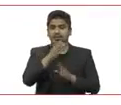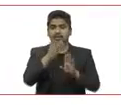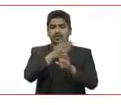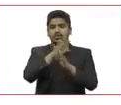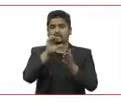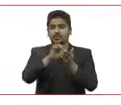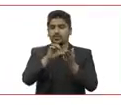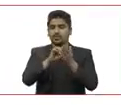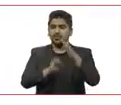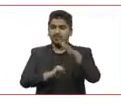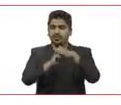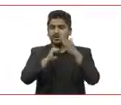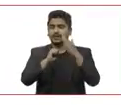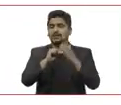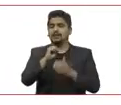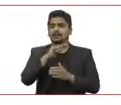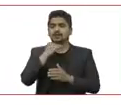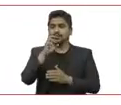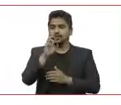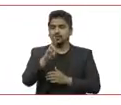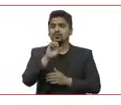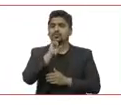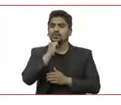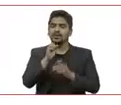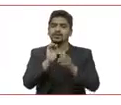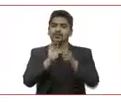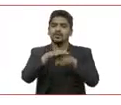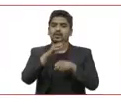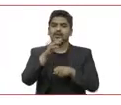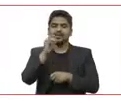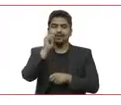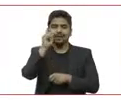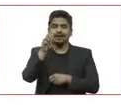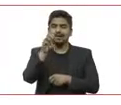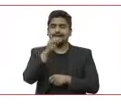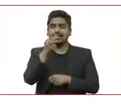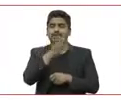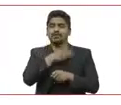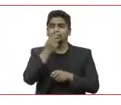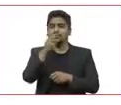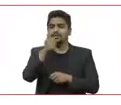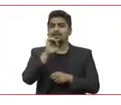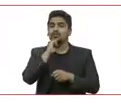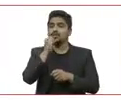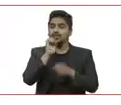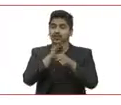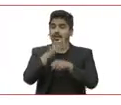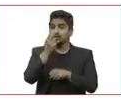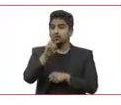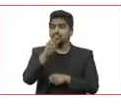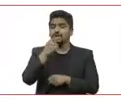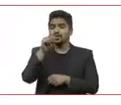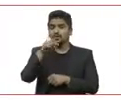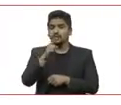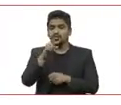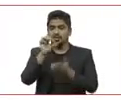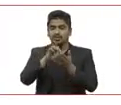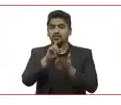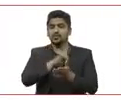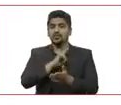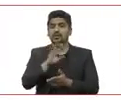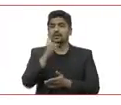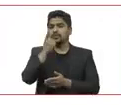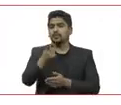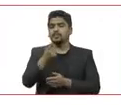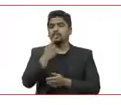पटक मुख्य मृत्युदर हाम्रो उमेर कट्दै गएका नागरिकहरूमा थियो 60 वर्षभन्दा माथि थियो। यो पालि हामीलाई डर यो नयाँ भेरिएन्ट